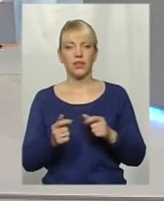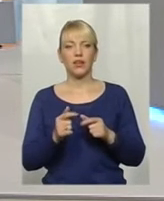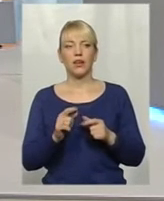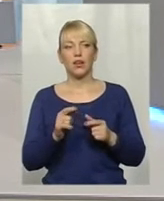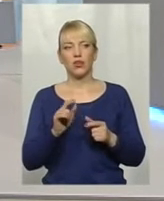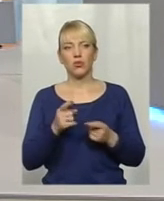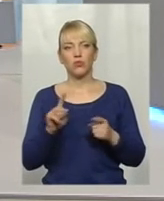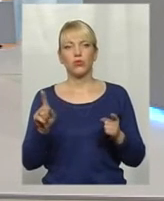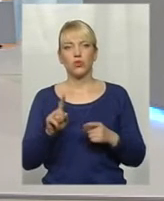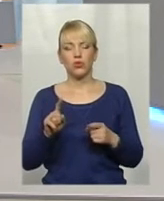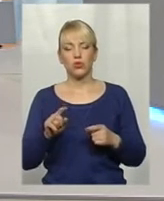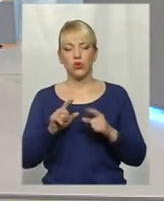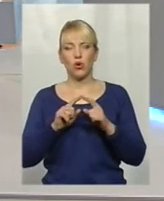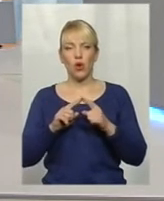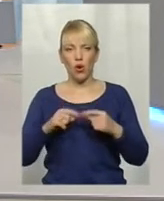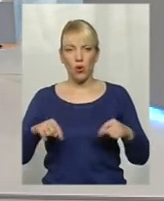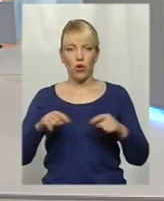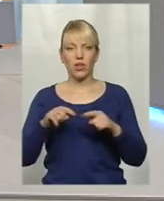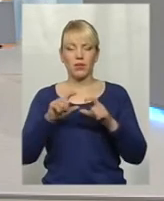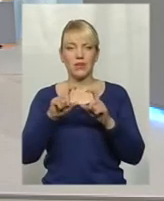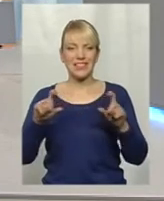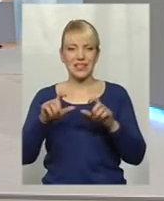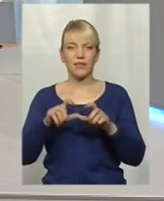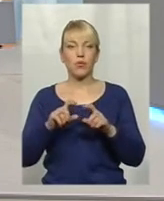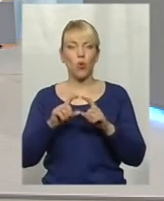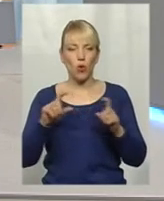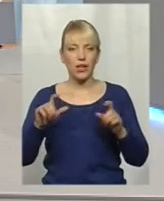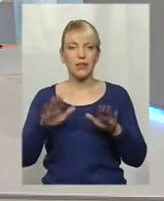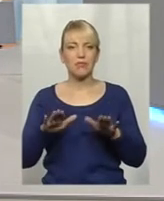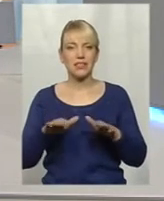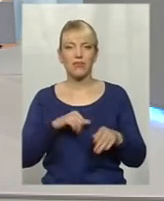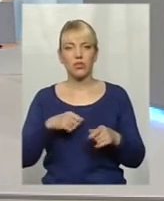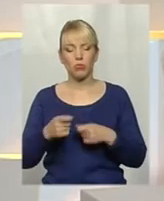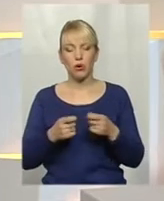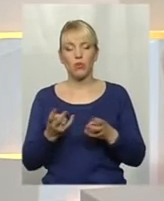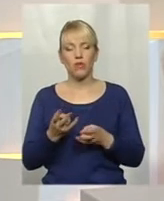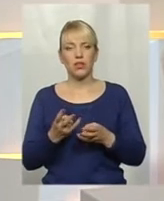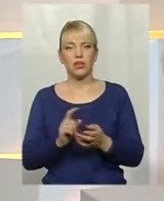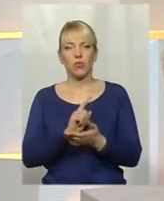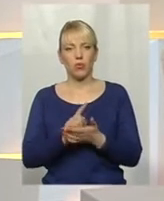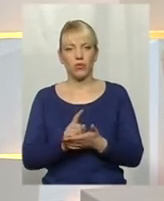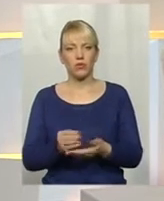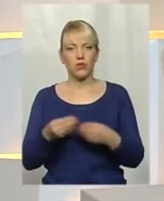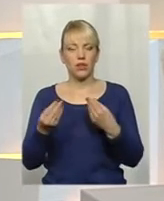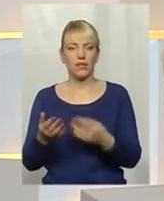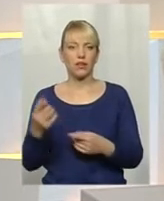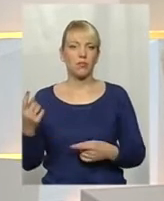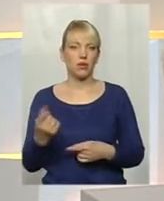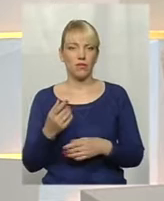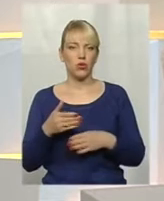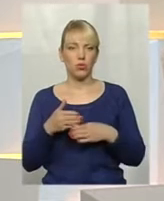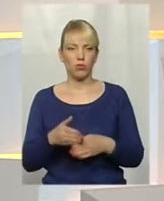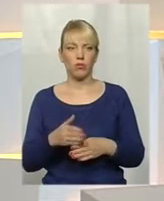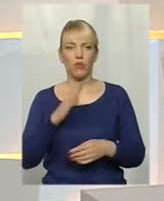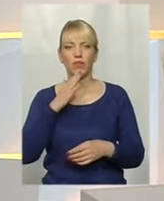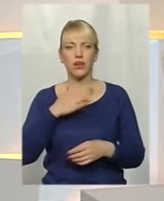і органи місцевого самоврядування мають можливість і мають обов'язок надавати ту первинну правову допомогу. В нашій області